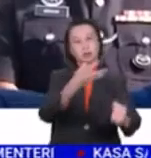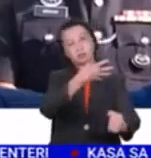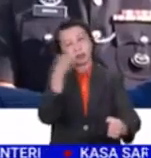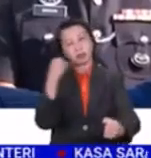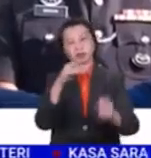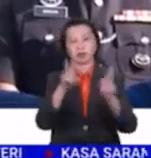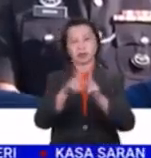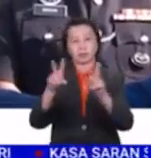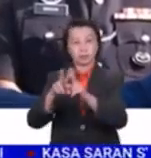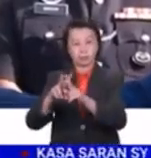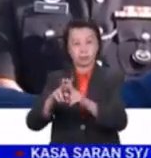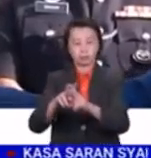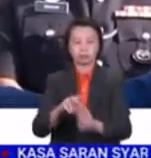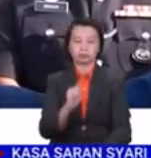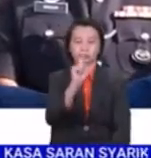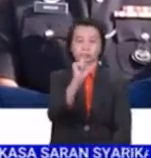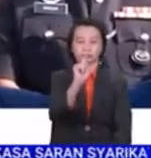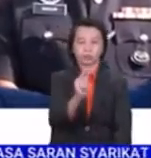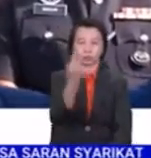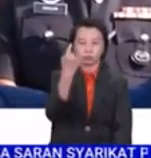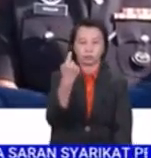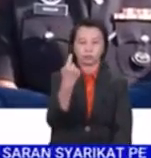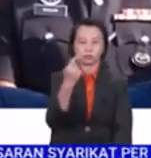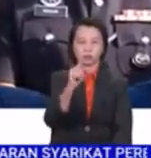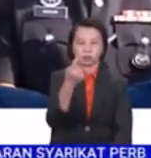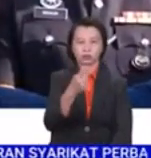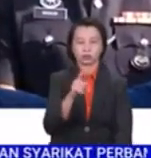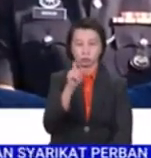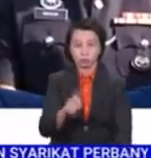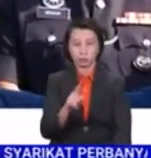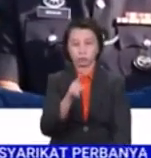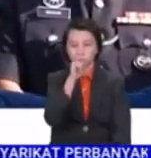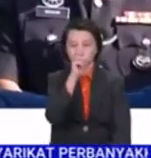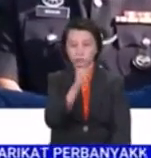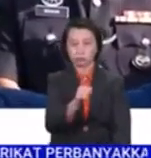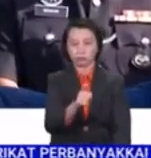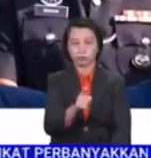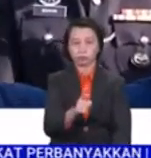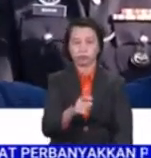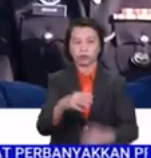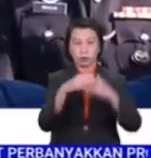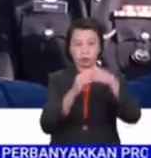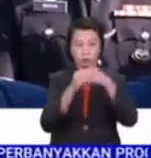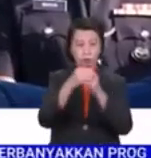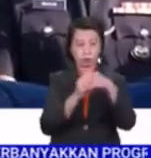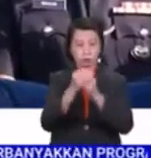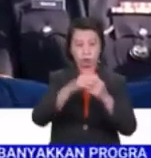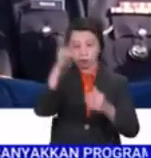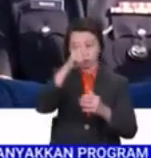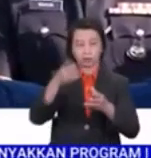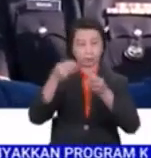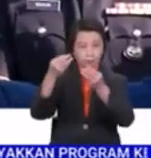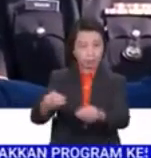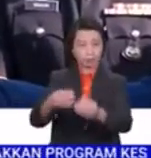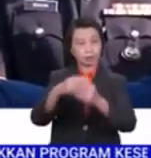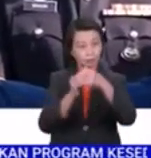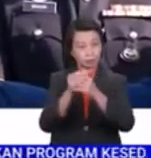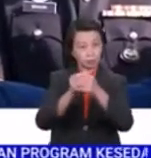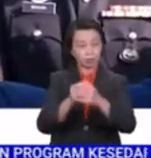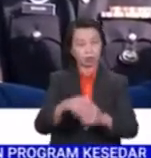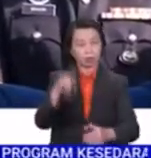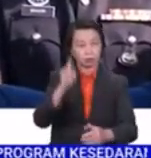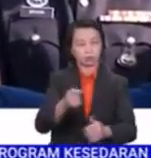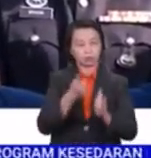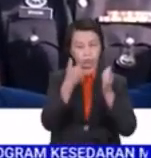ke kampung coba kena pastikan bahwa kelonggaran yang diberi oleh kerajaan itu adalah